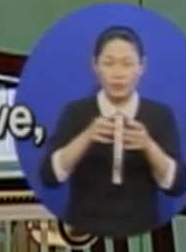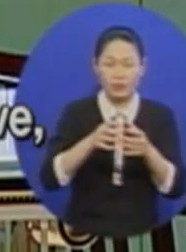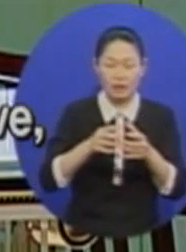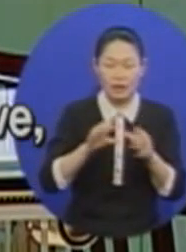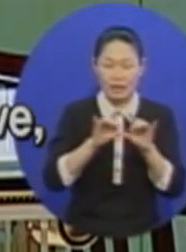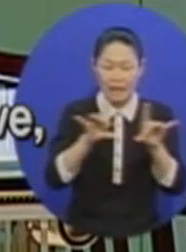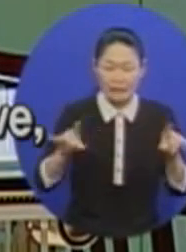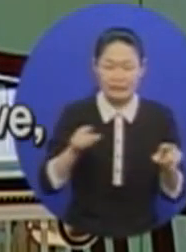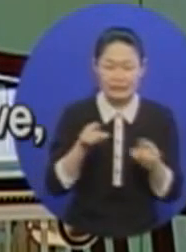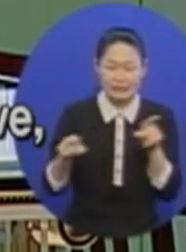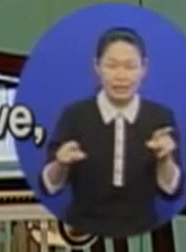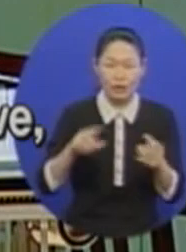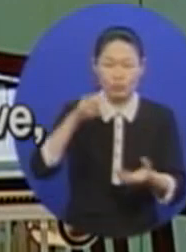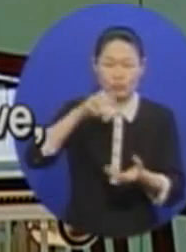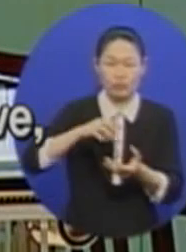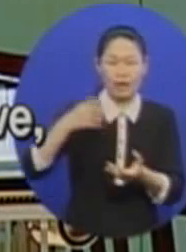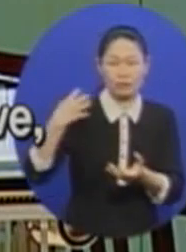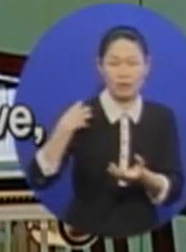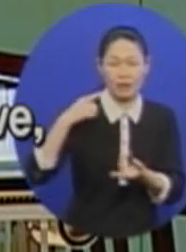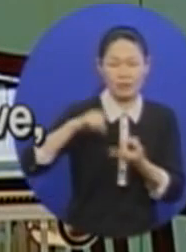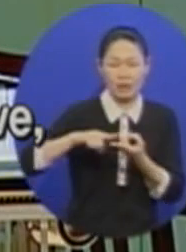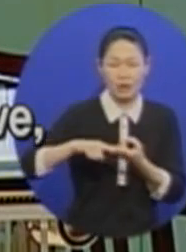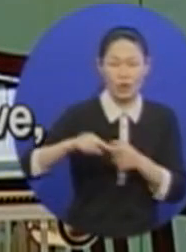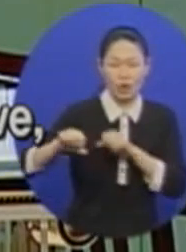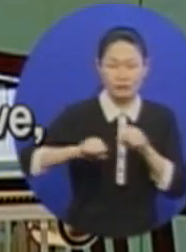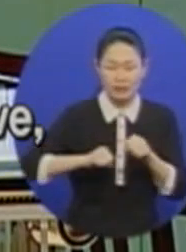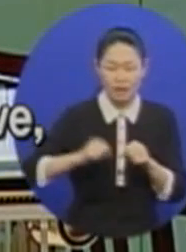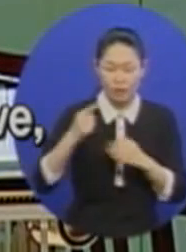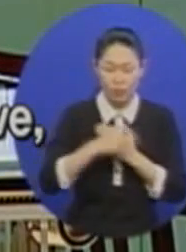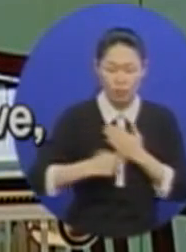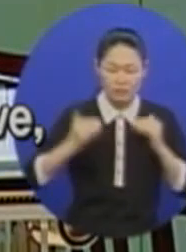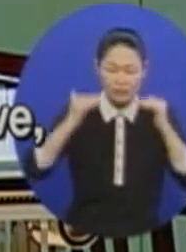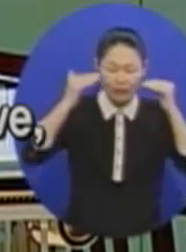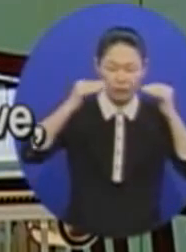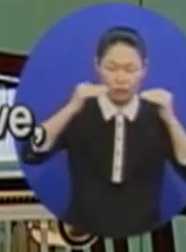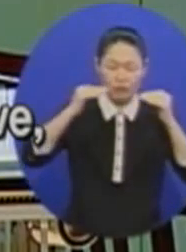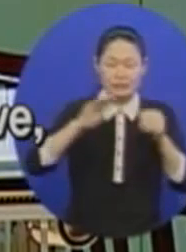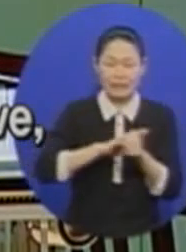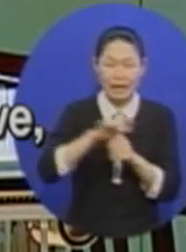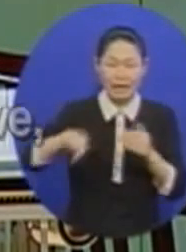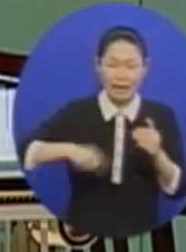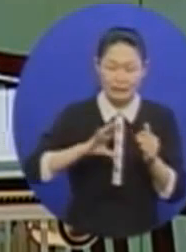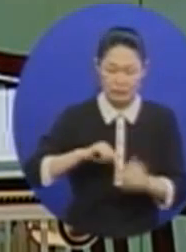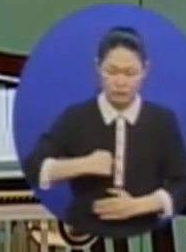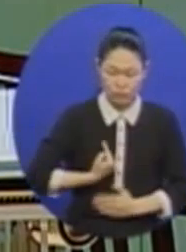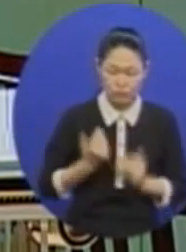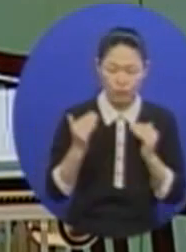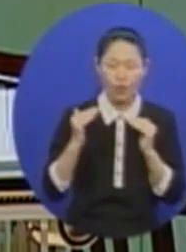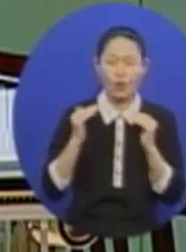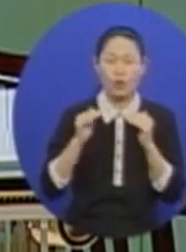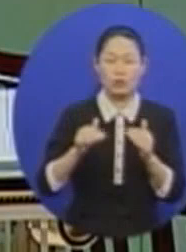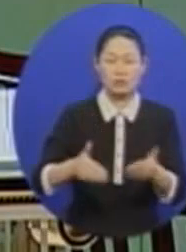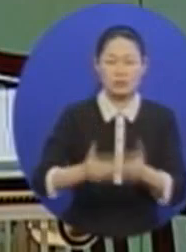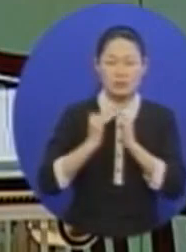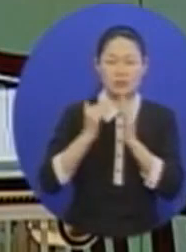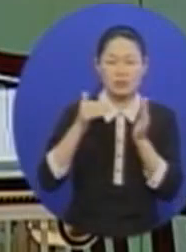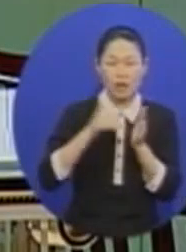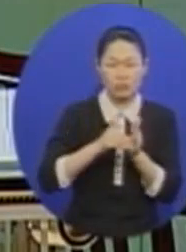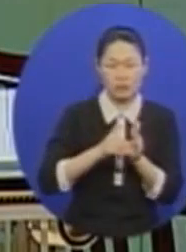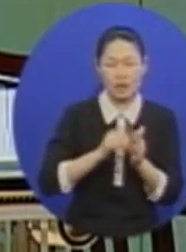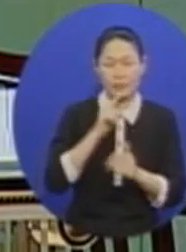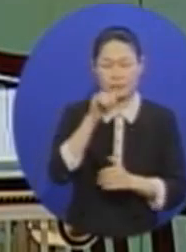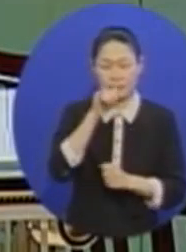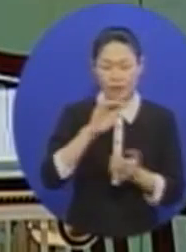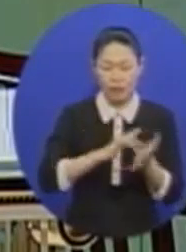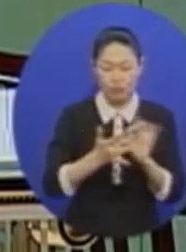그 몸을 자라게 하여 하며 사랑 안에서 스스로 3월 으 니 라 예수님의 마음을 품고